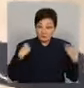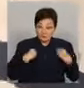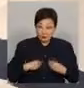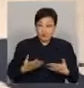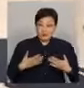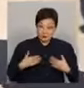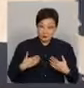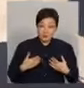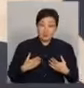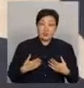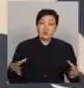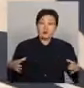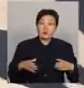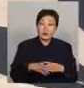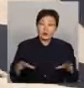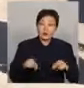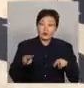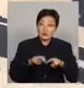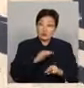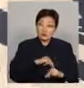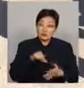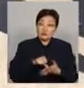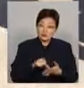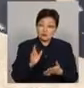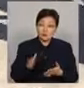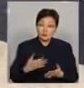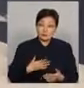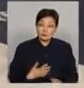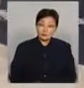киіп, батальонмен барлау жұмыстарына шығамыз.